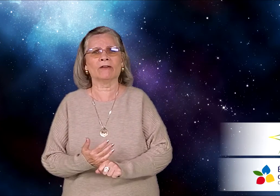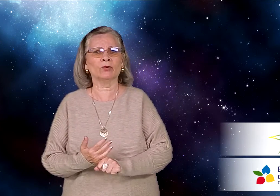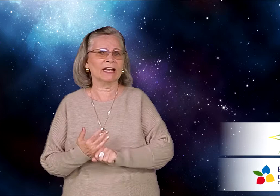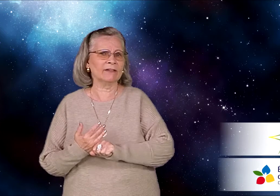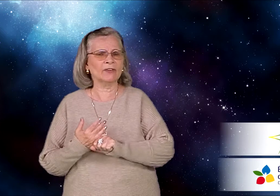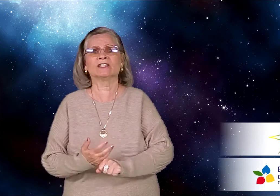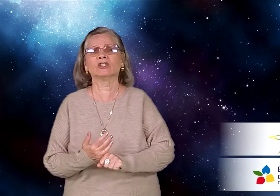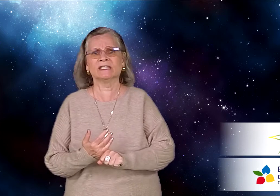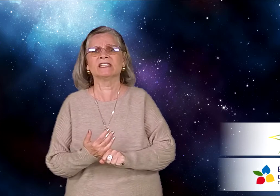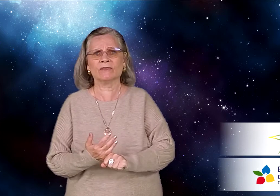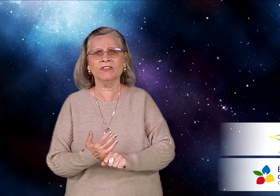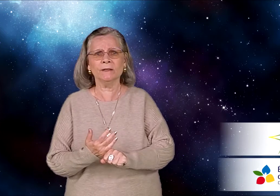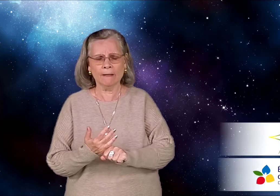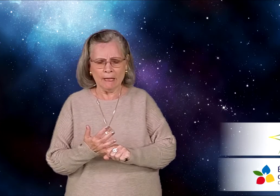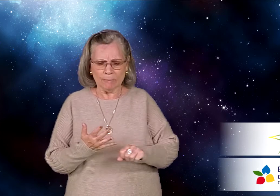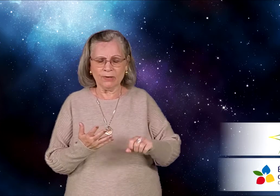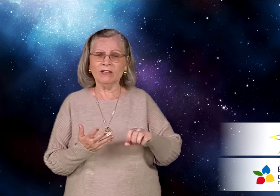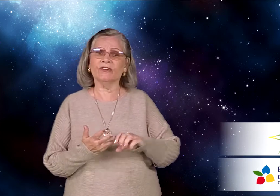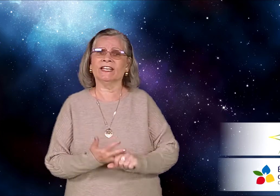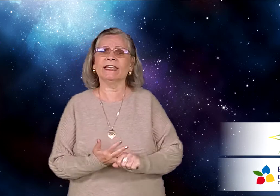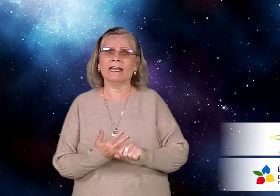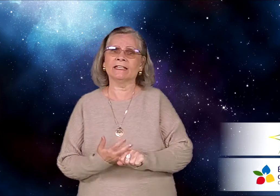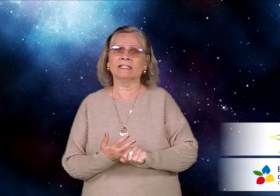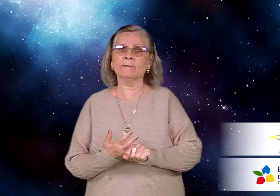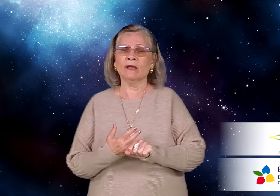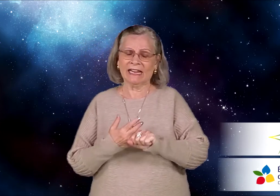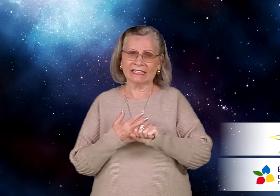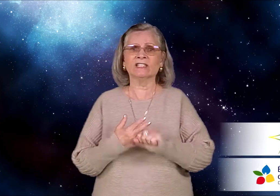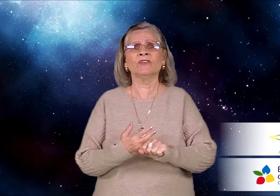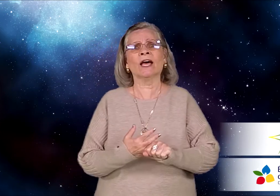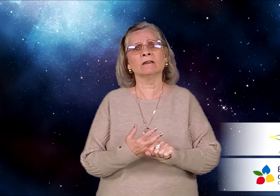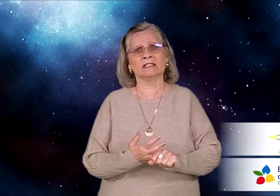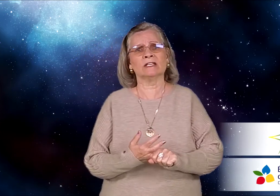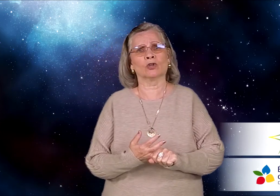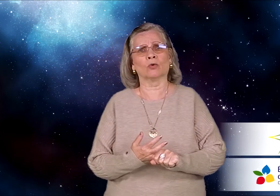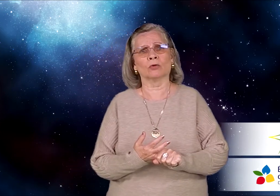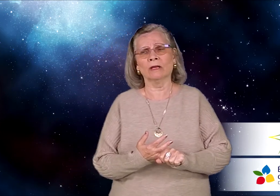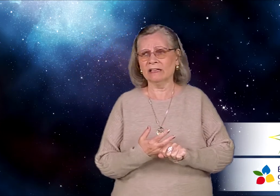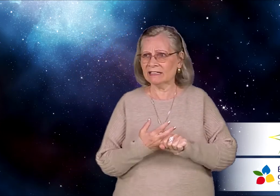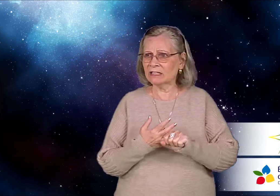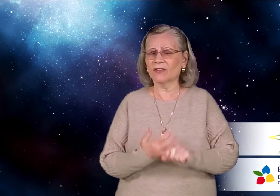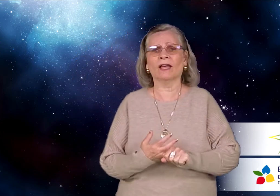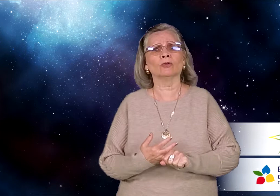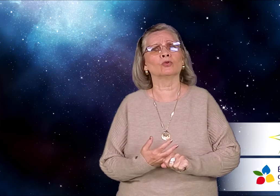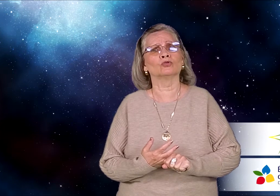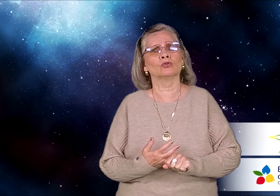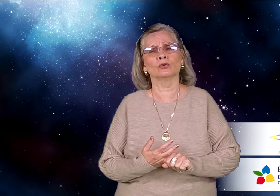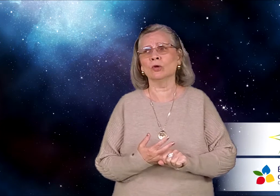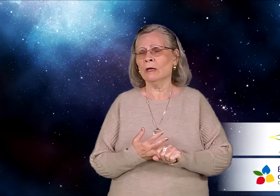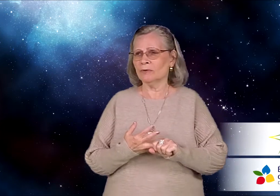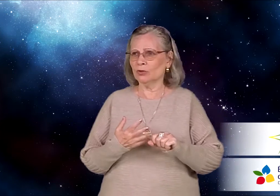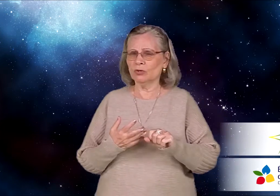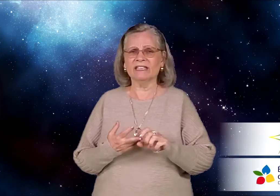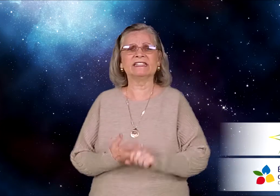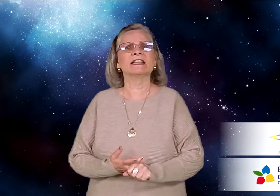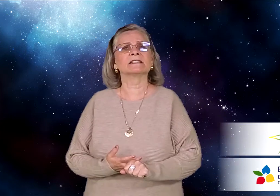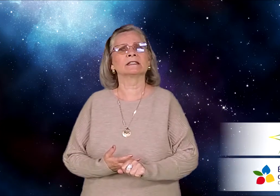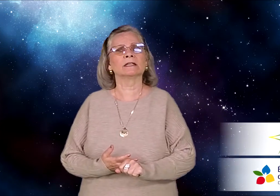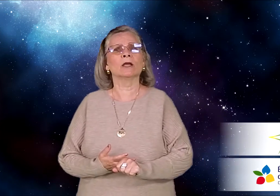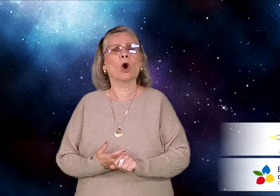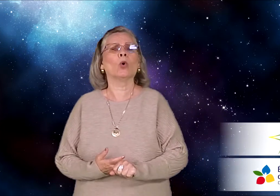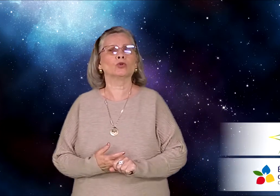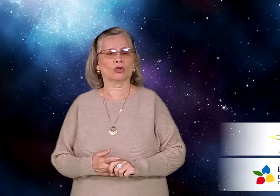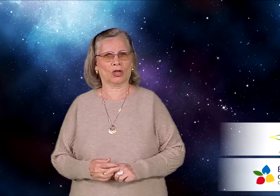colère. Il faut qu'elle efface ça de sa vie. Puis, il faudrait qu'elle accepte la différence des autres. Les différentes cultures, puis les